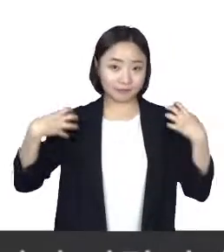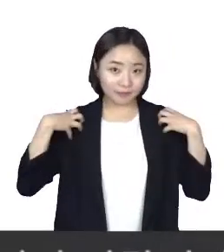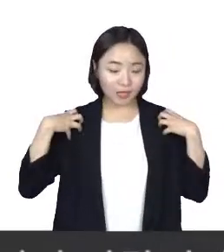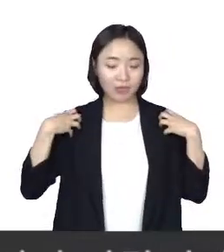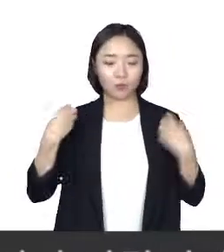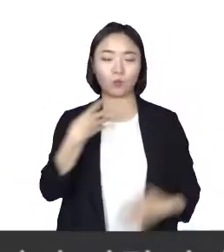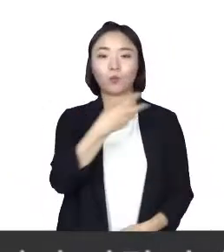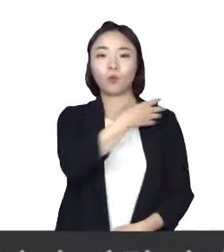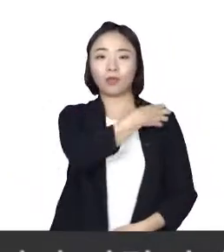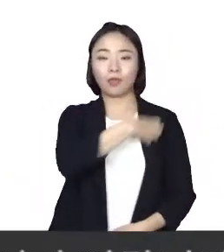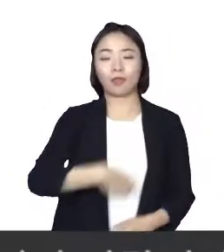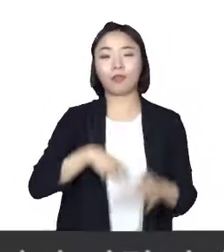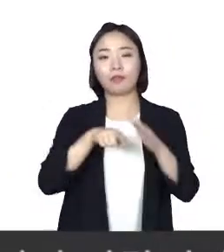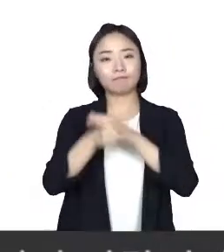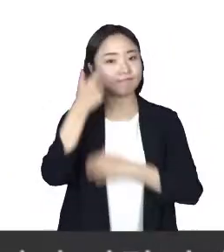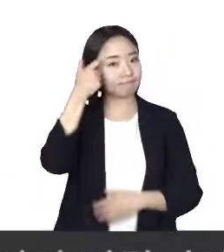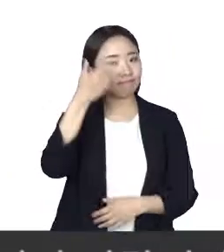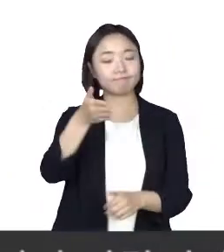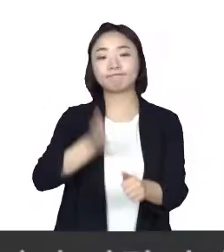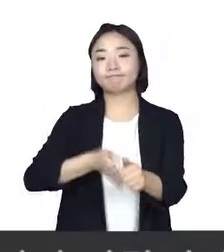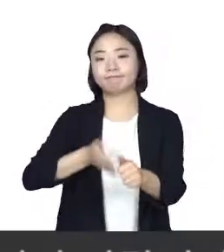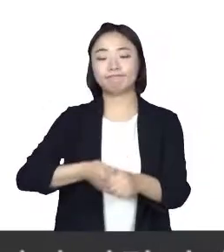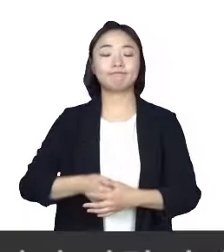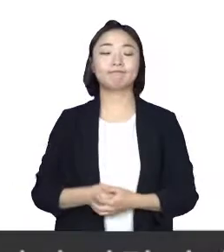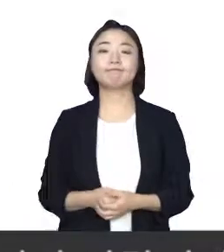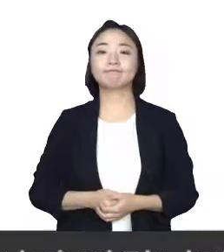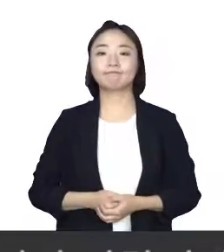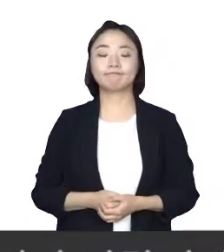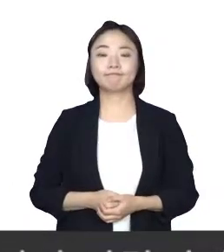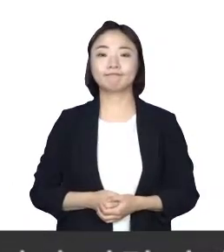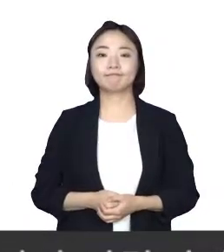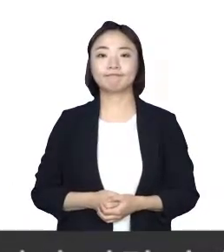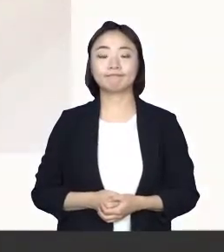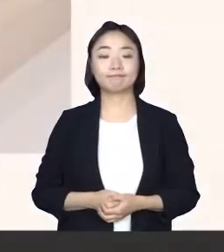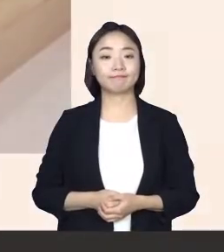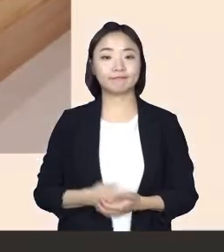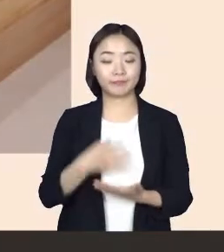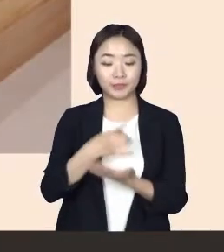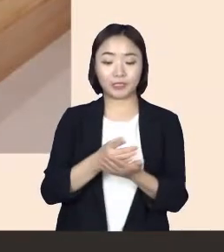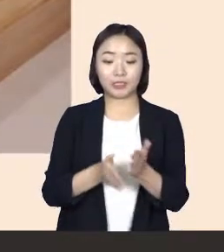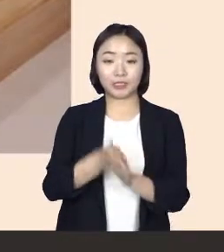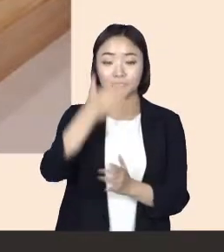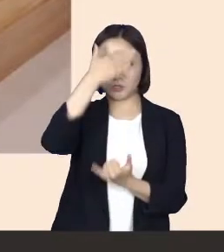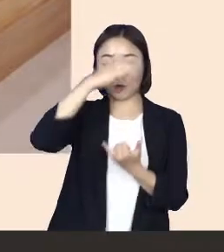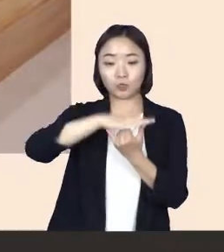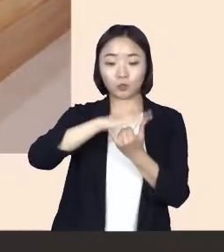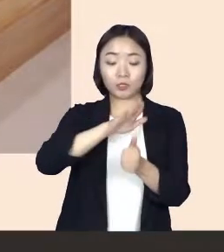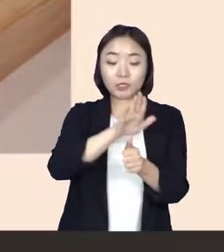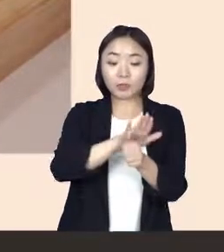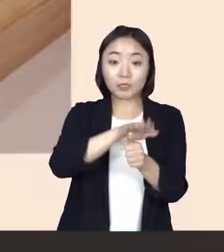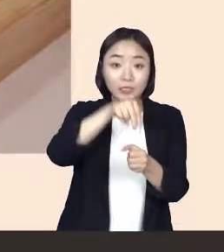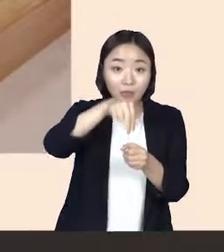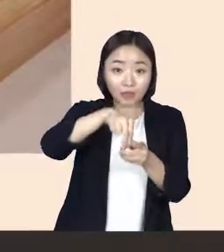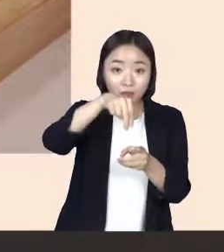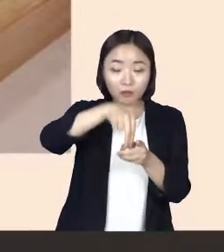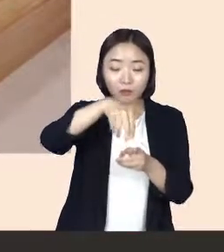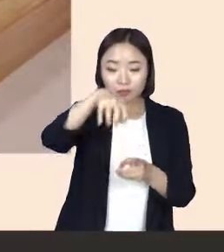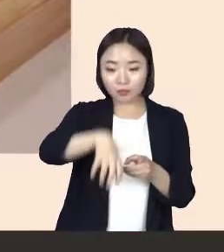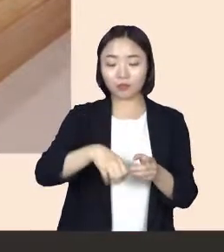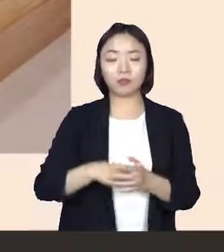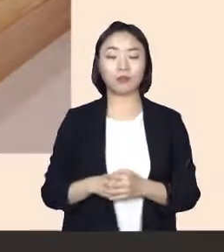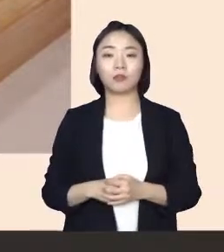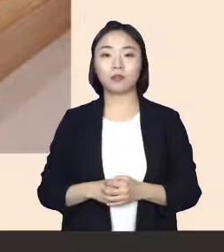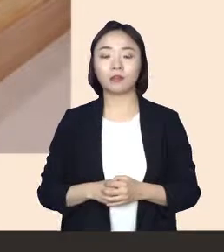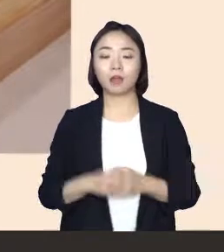세무과 또는 읍면동 행정복지센터로 문의하시기 바랍니다. 천안시 청소년지원센터